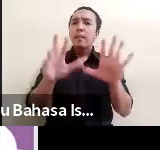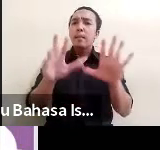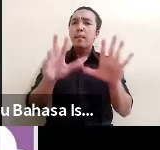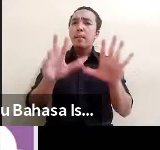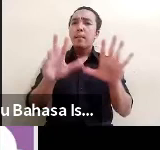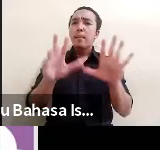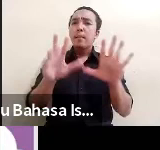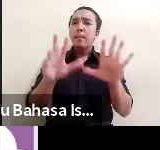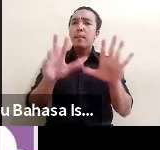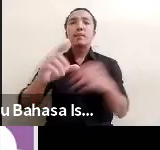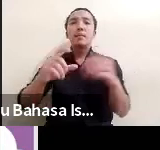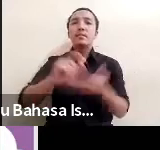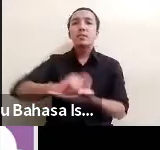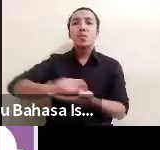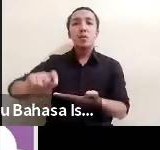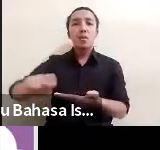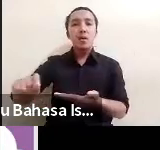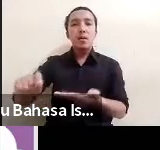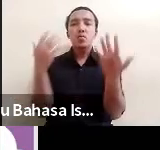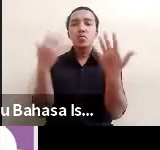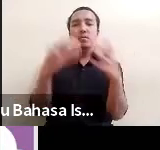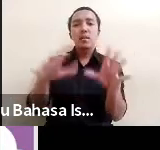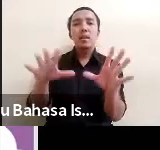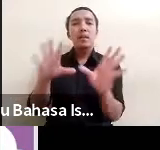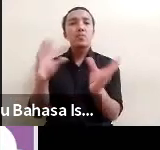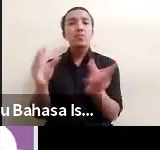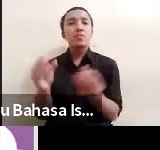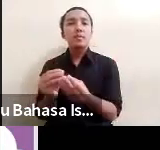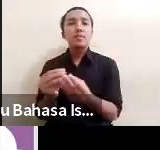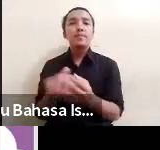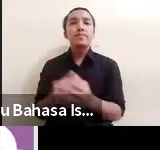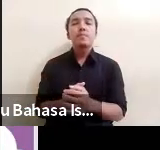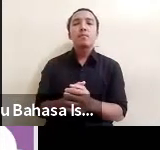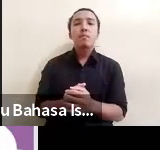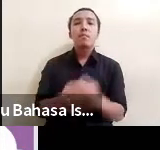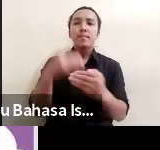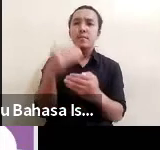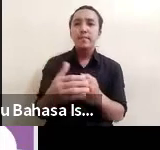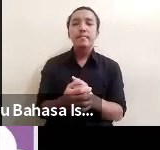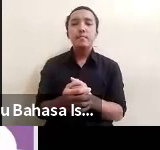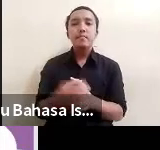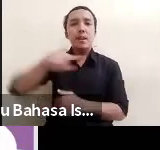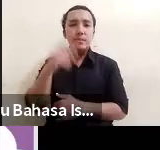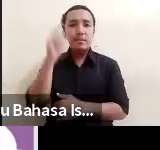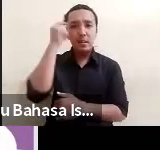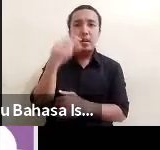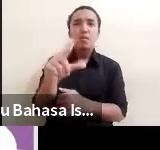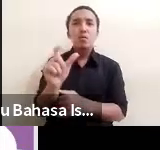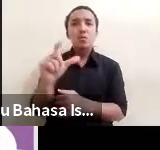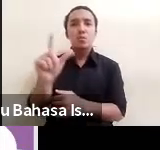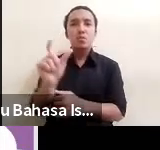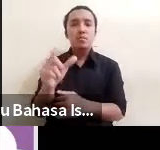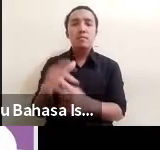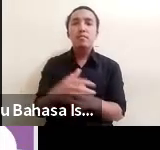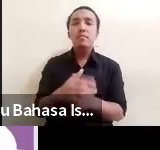Sudah inklusi, Pak. Jadi kemudian kami selalu diingatkan oleh guru-guru, Pak, bukan hanya fisik tetapi juga non-fisik. Jangan